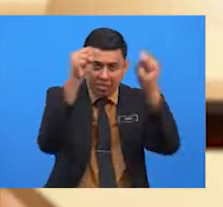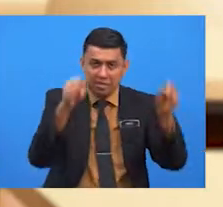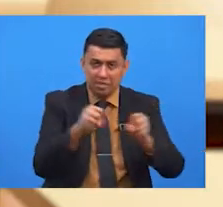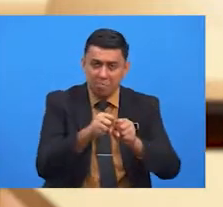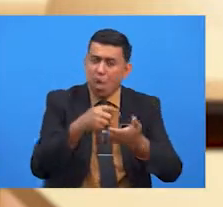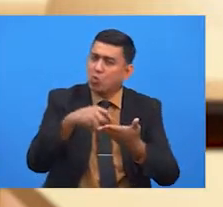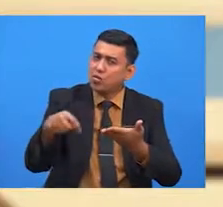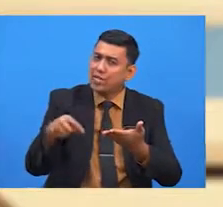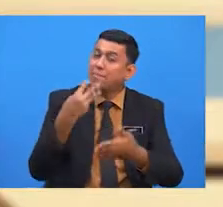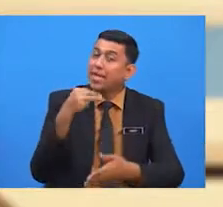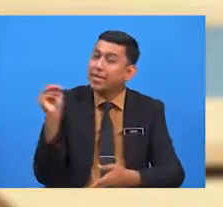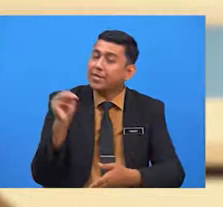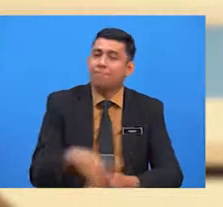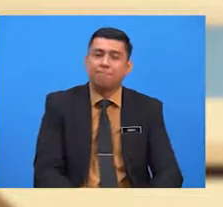mereka?